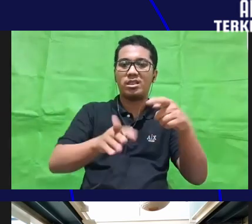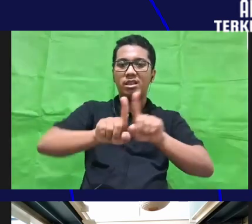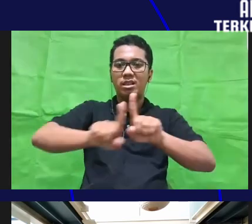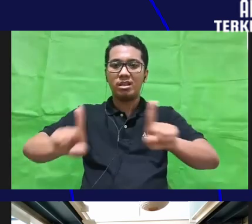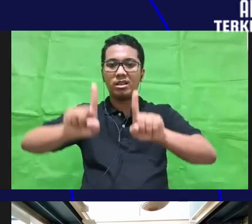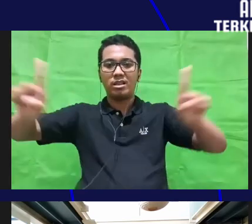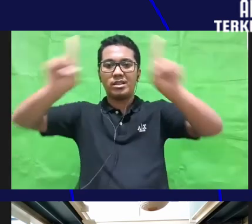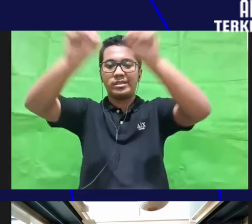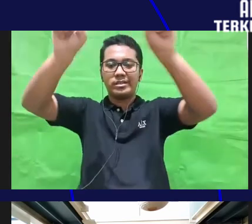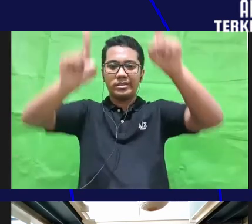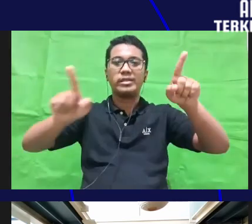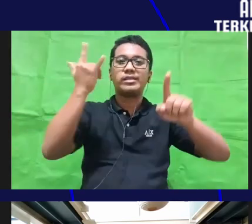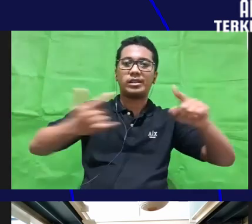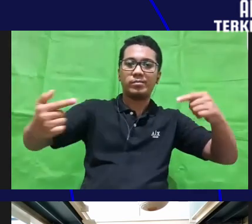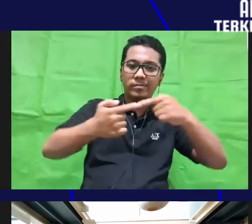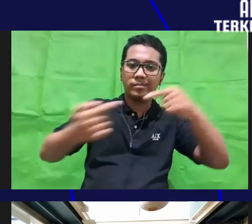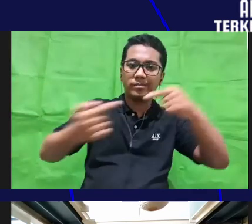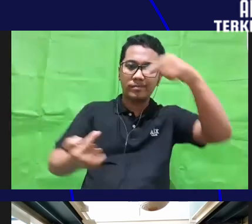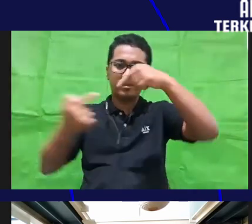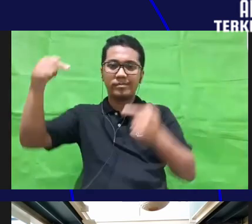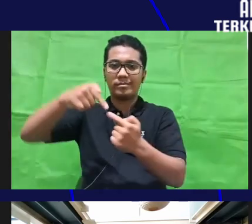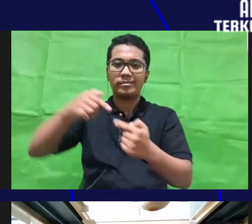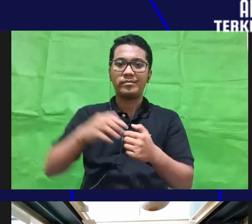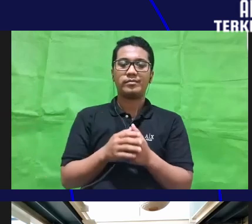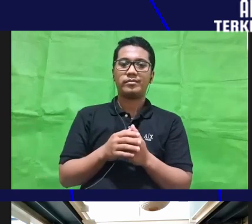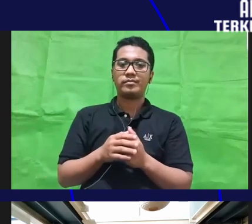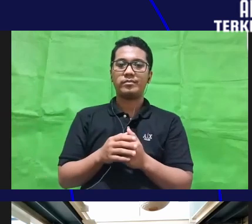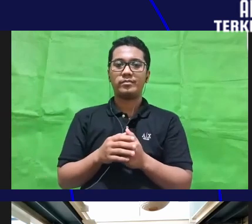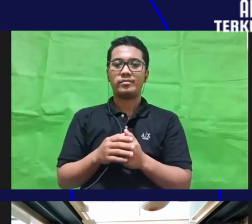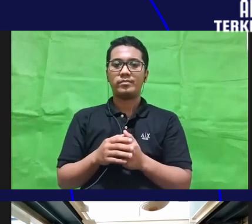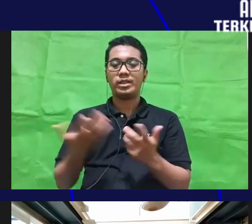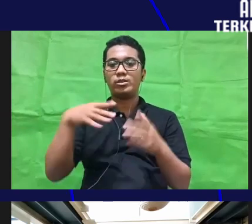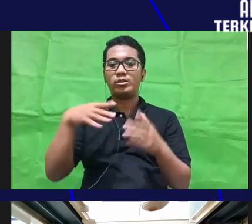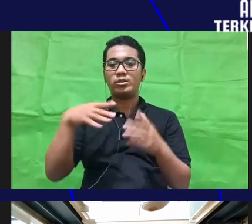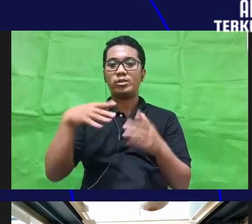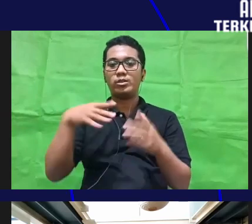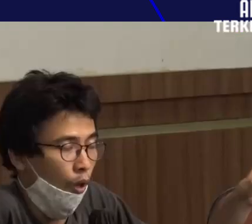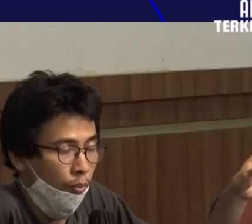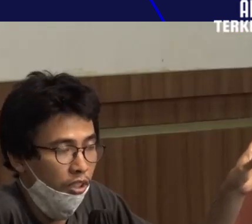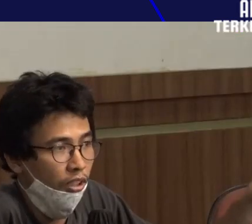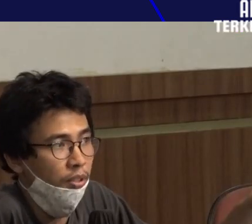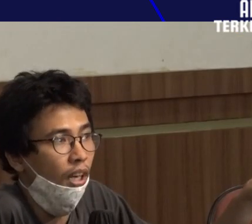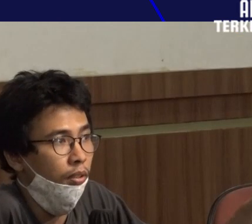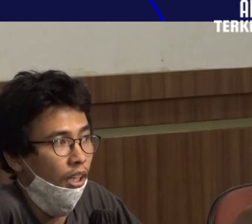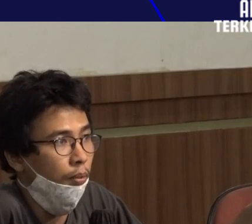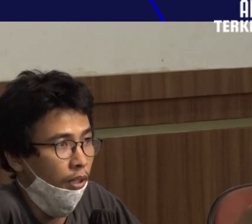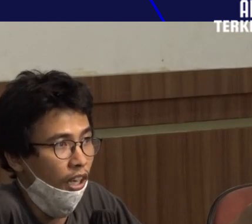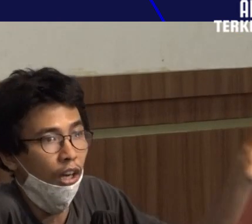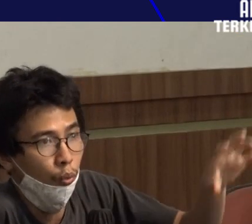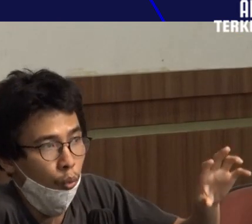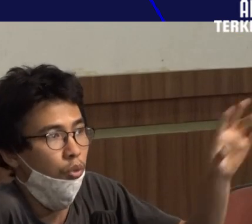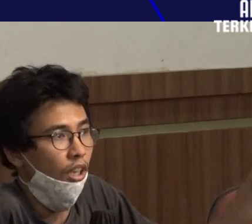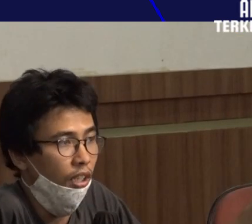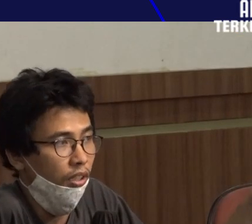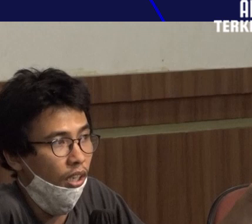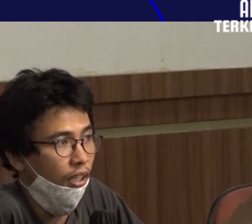itu dimensi yang sebenarnya berdiri sendiri-sendiri, tetapi mereka saling apa ya? Walaupun berdiri sendiri, tapi saling